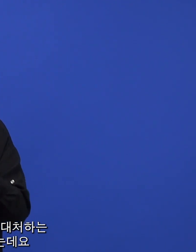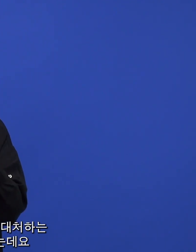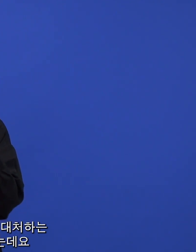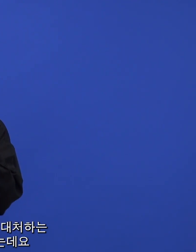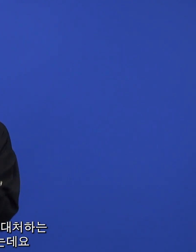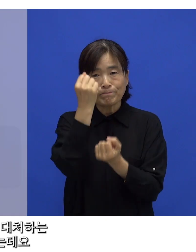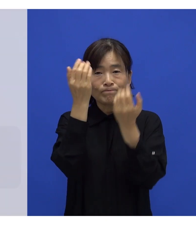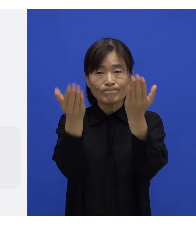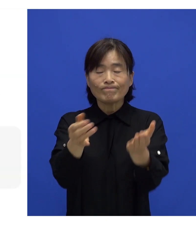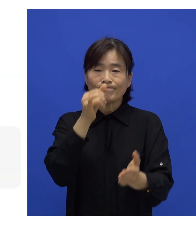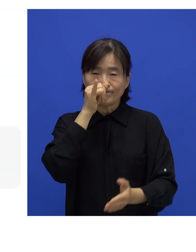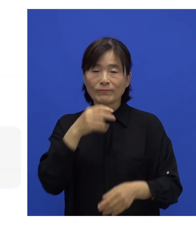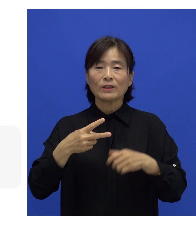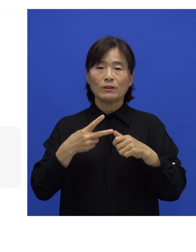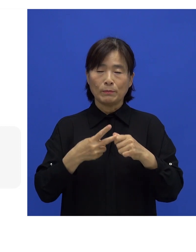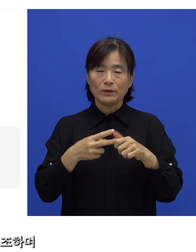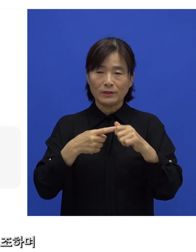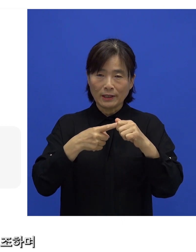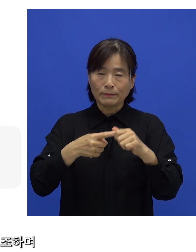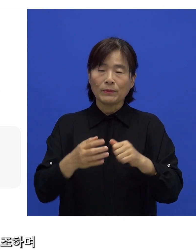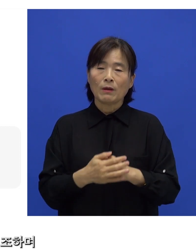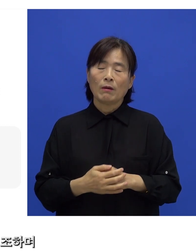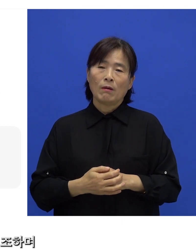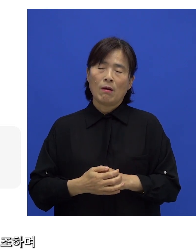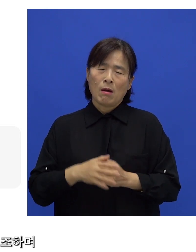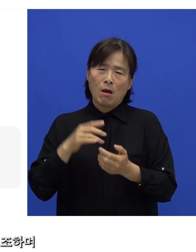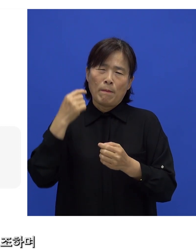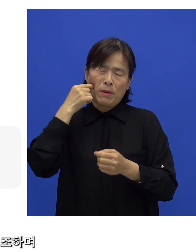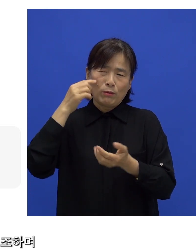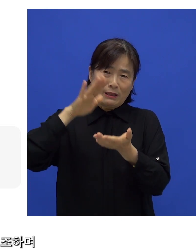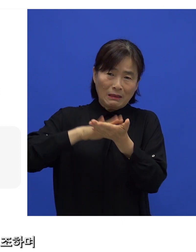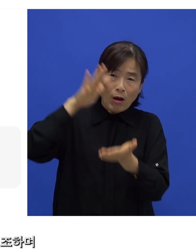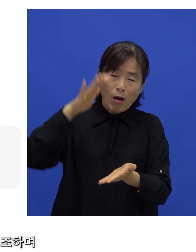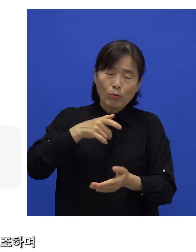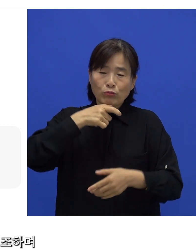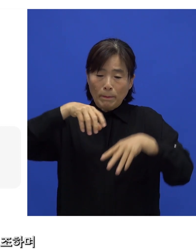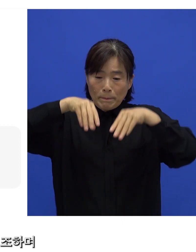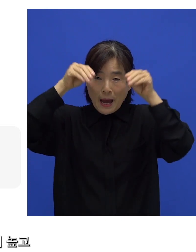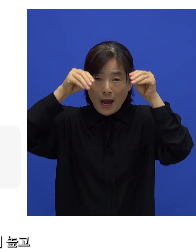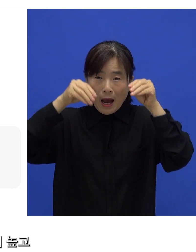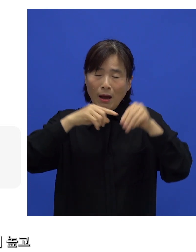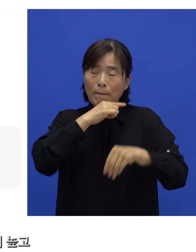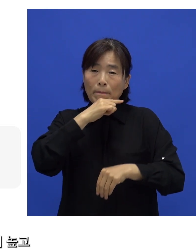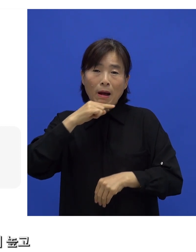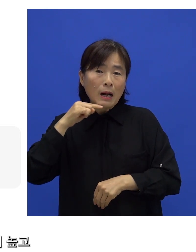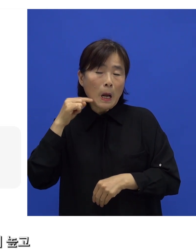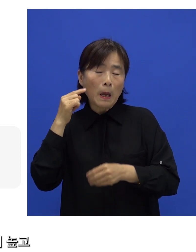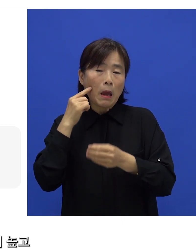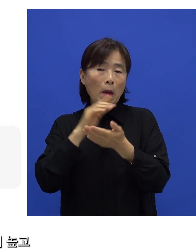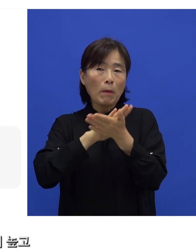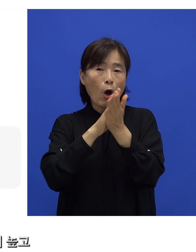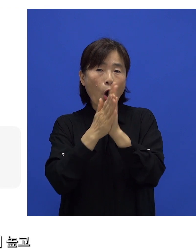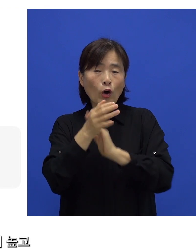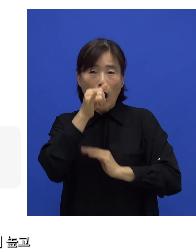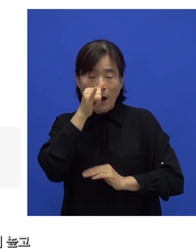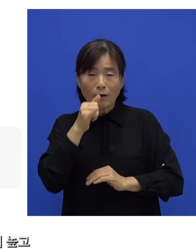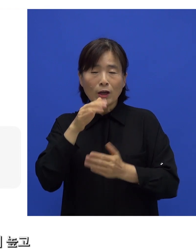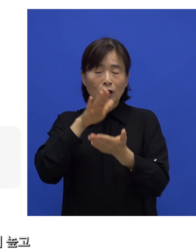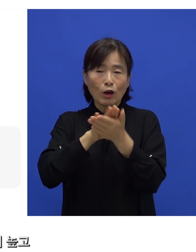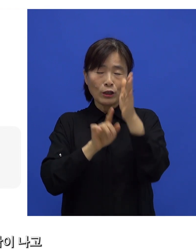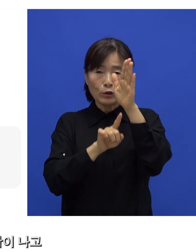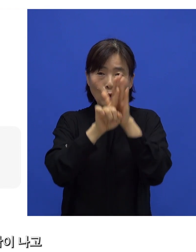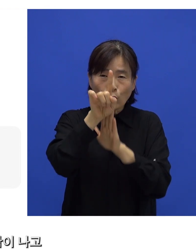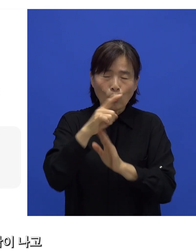알려주고 있습니다. 첫 번째, 피부가 너무 뜨겁고 건조하며 빨갛게 변하거나 열이